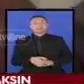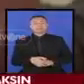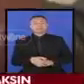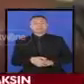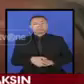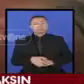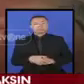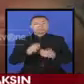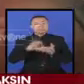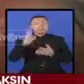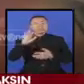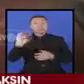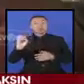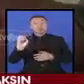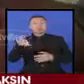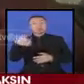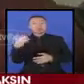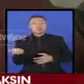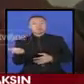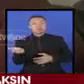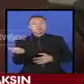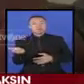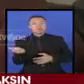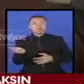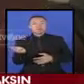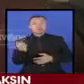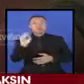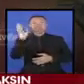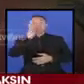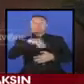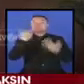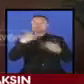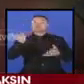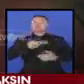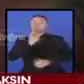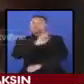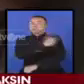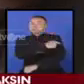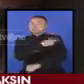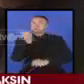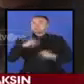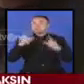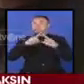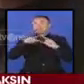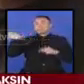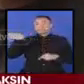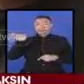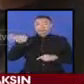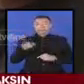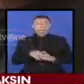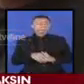Trio Fauqi Firdaus meninggal dunia satu hari setelah mendapatkan suntik vaksin AstraZeneca.